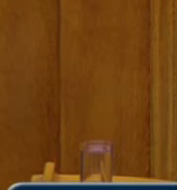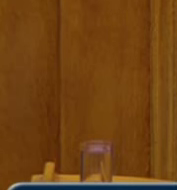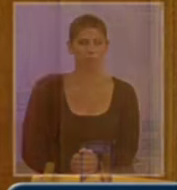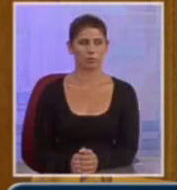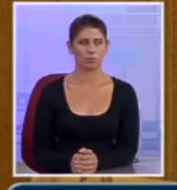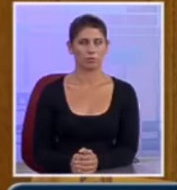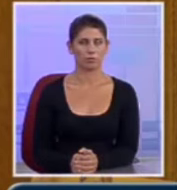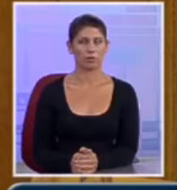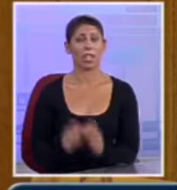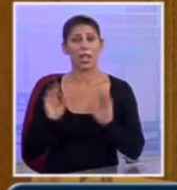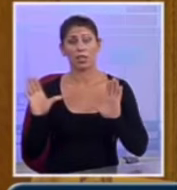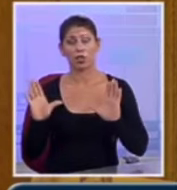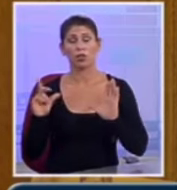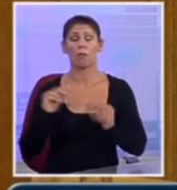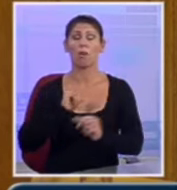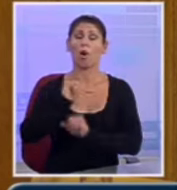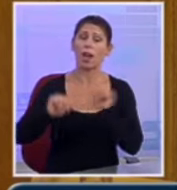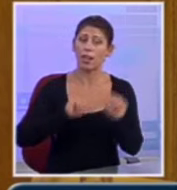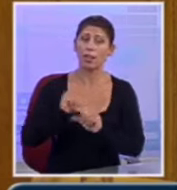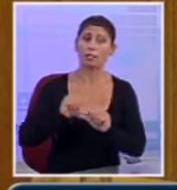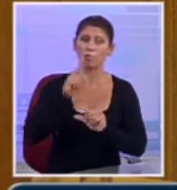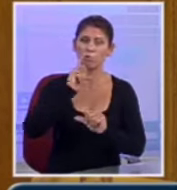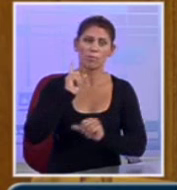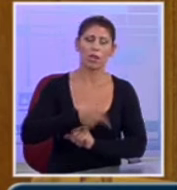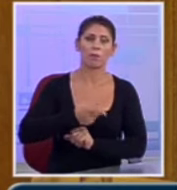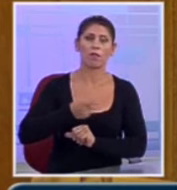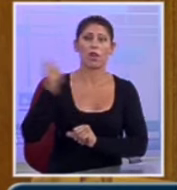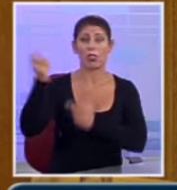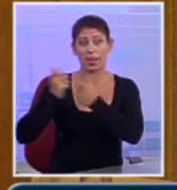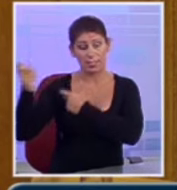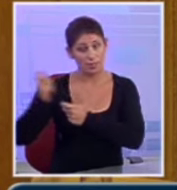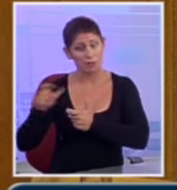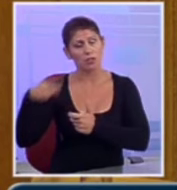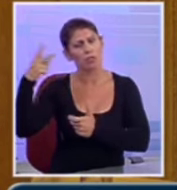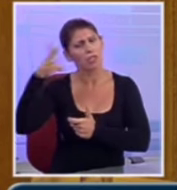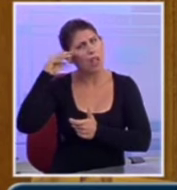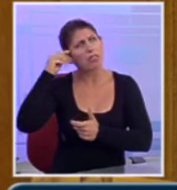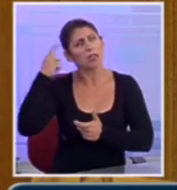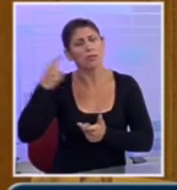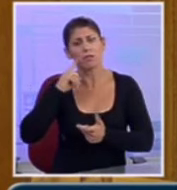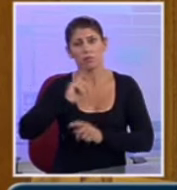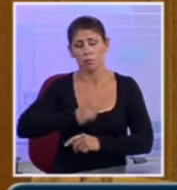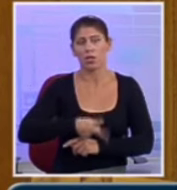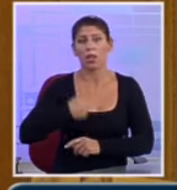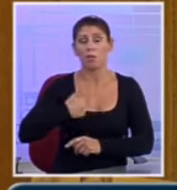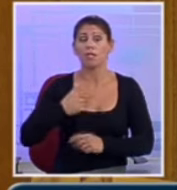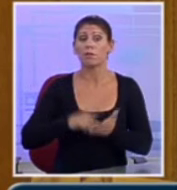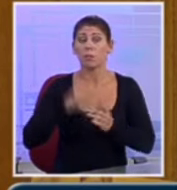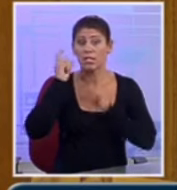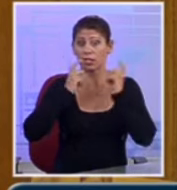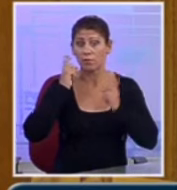δανειστές, μέσα από το πλαίσιο της δικής τους αντίληψης των πραγμάτων, πρέπει εμείς να σκεφτούμε, να σχεδιάσουμε και να